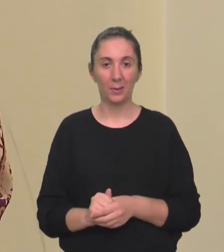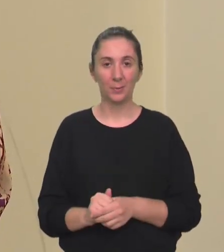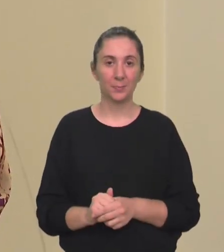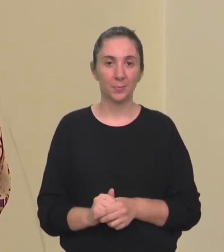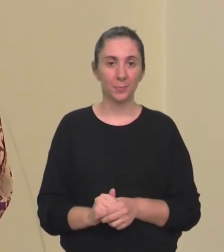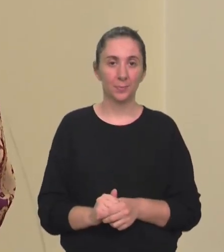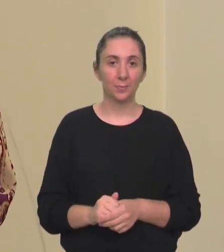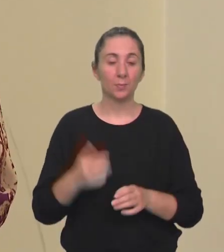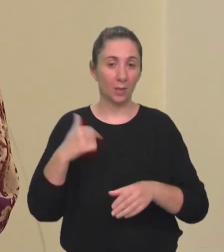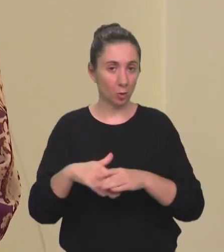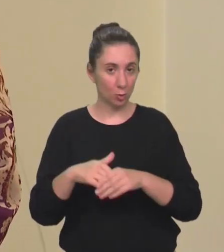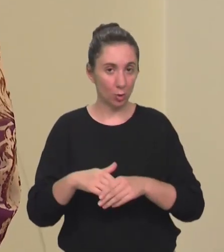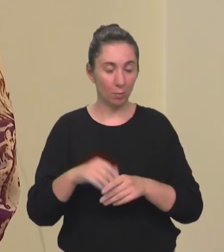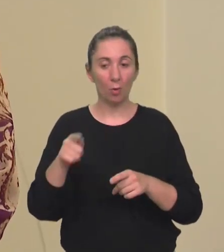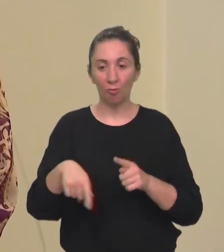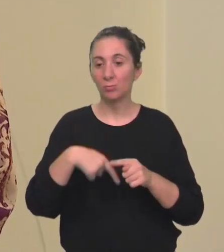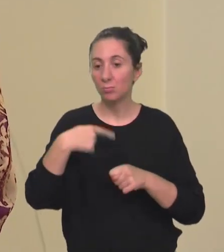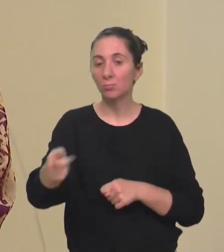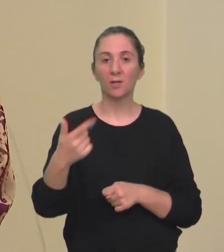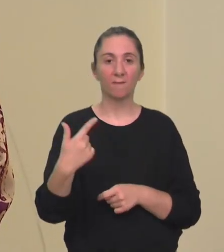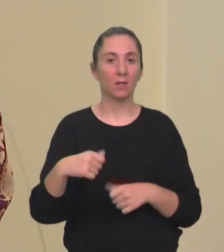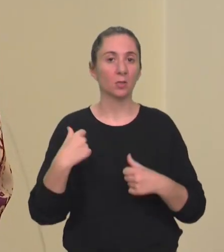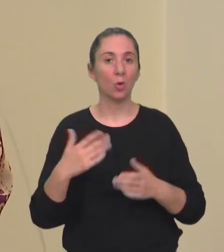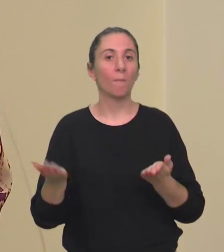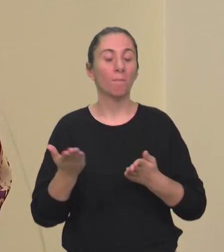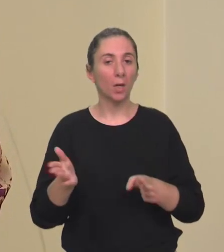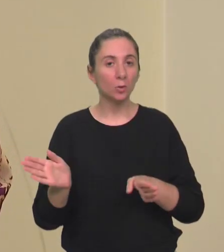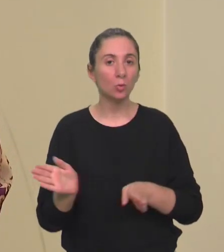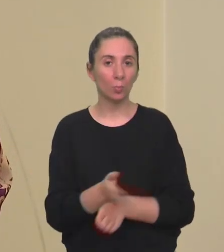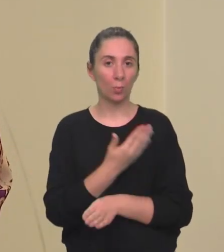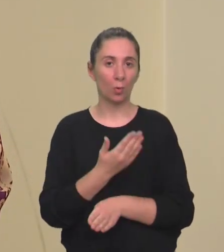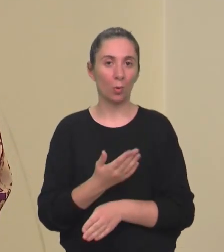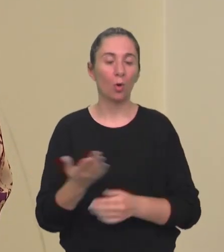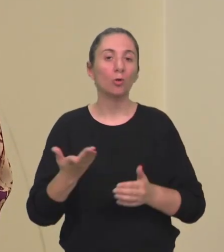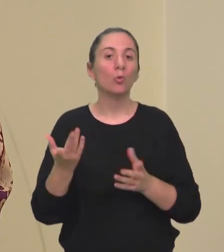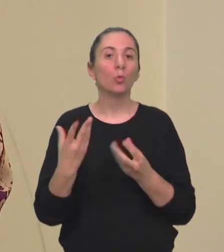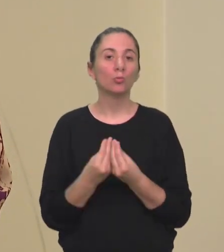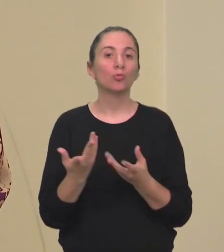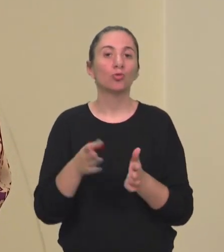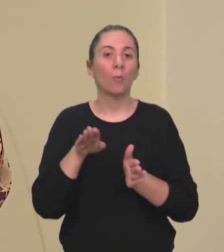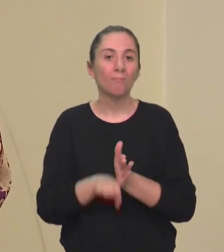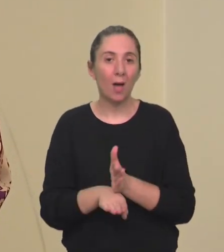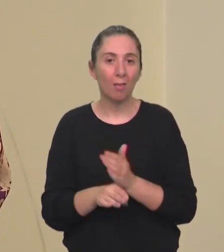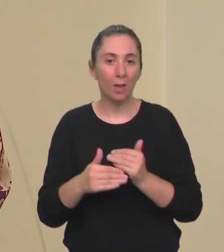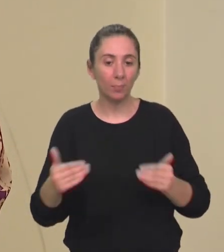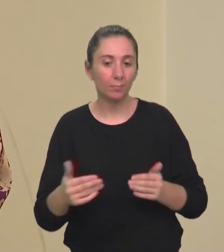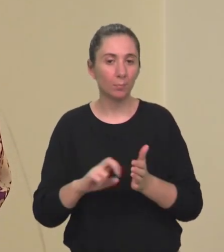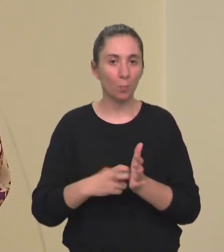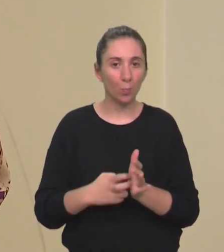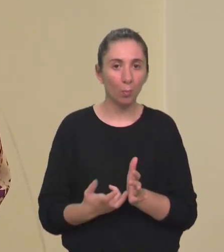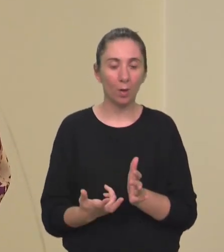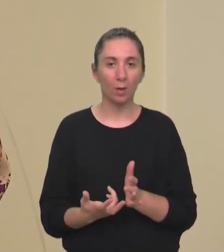vam da i ovih sljedećih 20 godina jako brzo proleti, ali uz što manje prepreka,